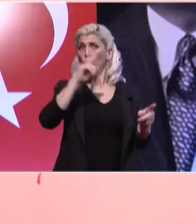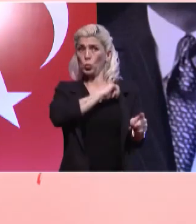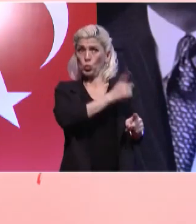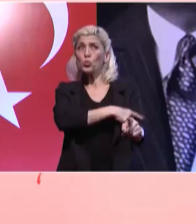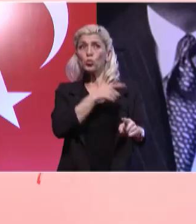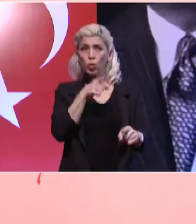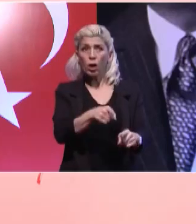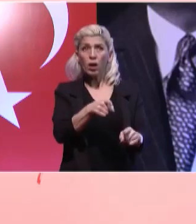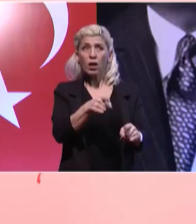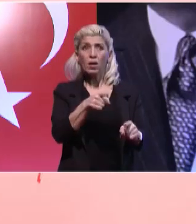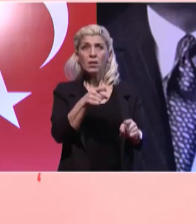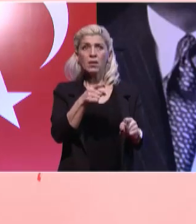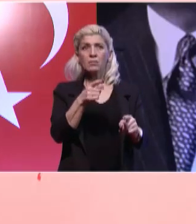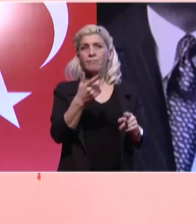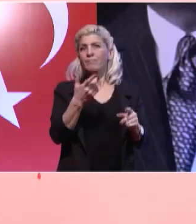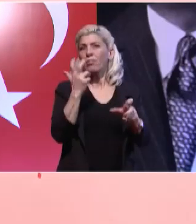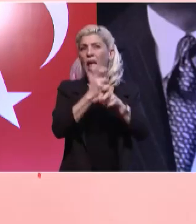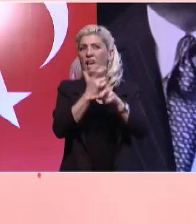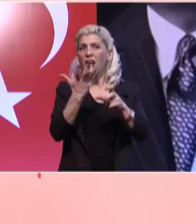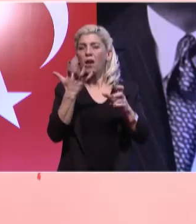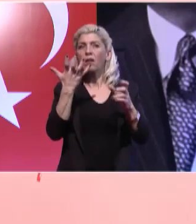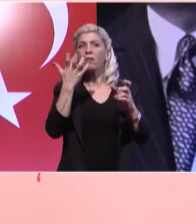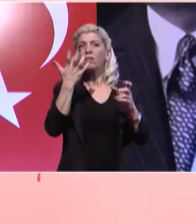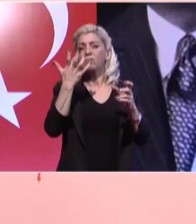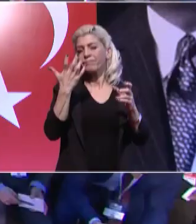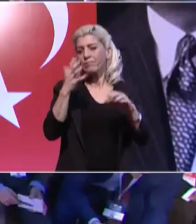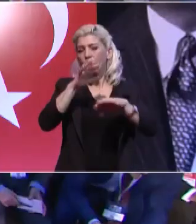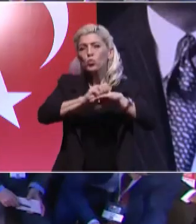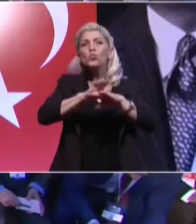Hiçbir egemen güç ateşi elleriyle tutmak istemez.